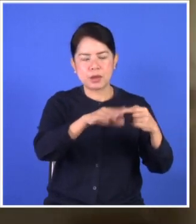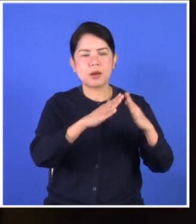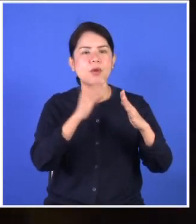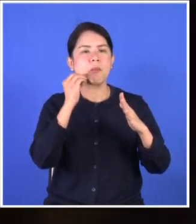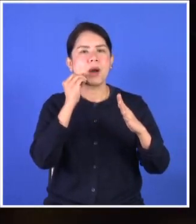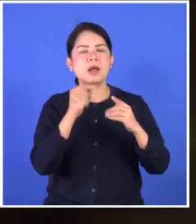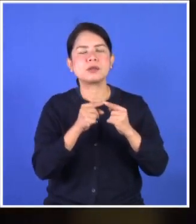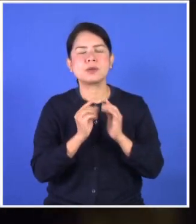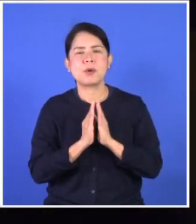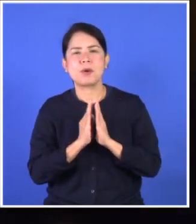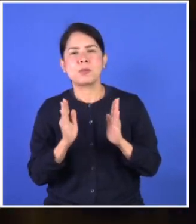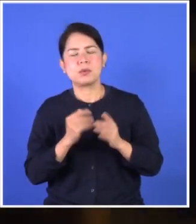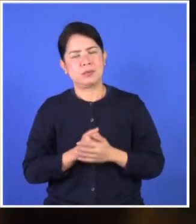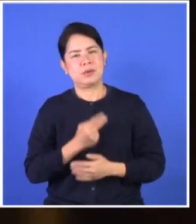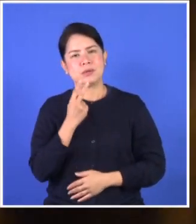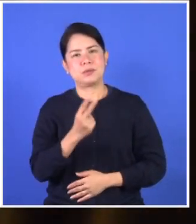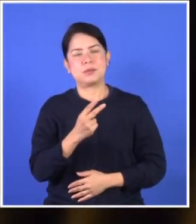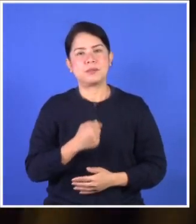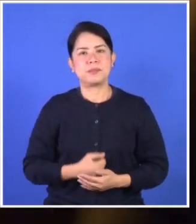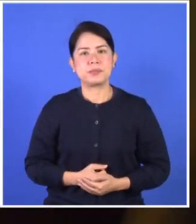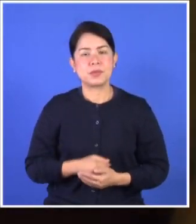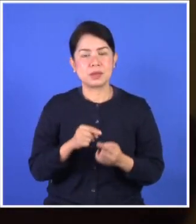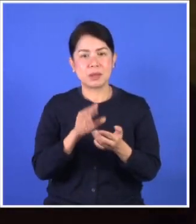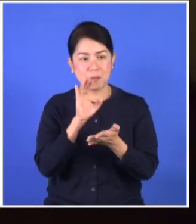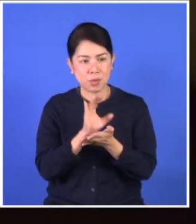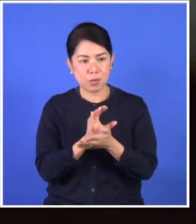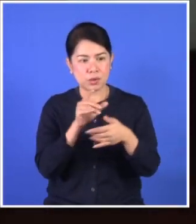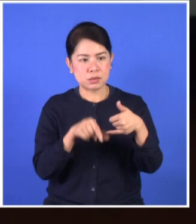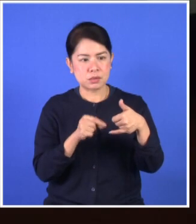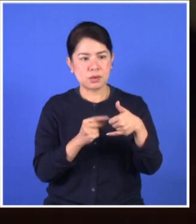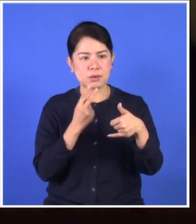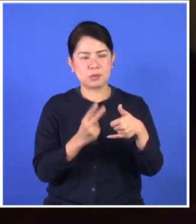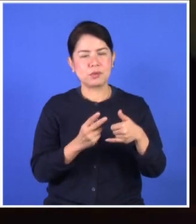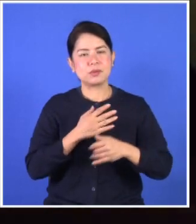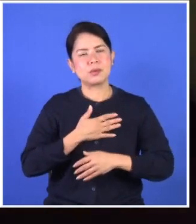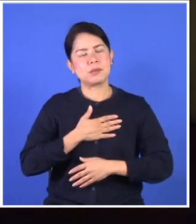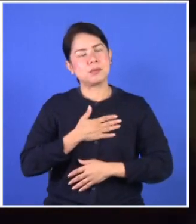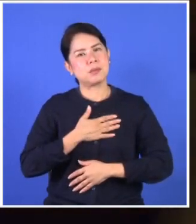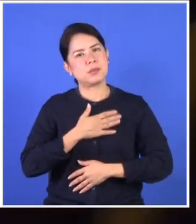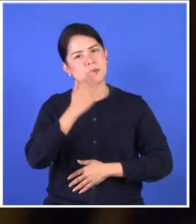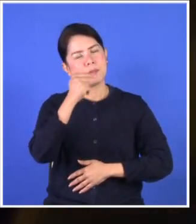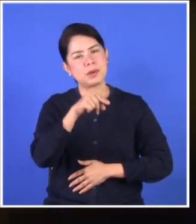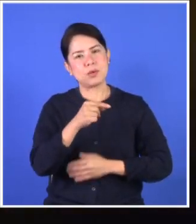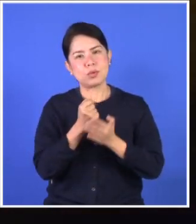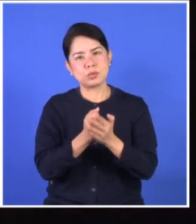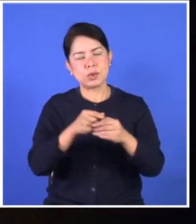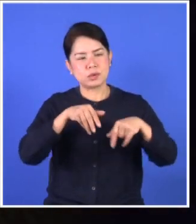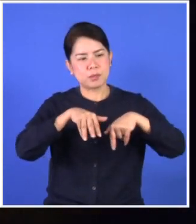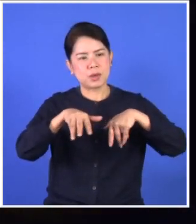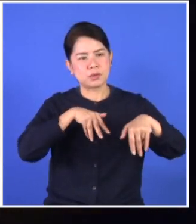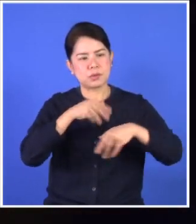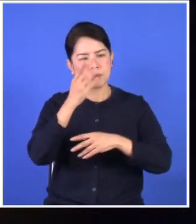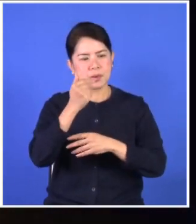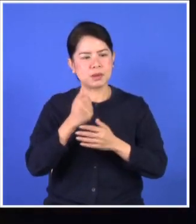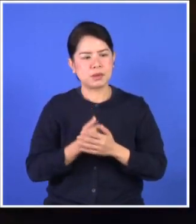ดี๋ยวคุณยก ค่ะ ตำรวจนายนี้น่ะเป็นเกียรติประวัติในชีวิตมากนะ ก็ได้ช่วยเหลือประชาชน โอ้โหเนี่ย